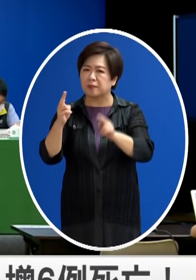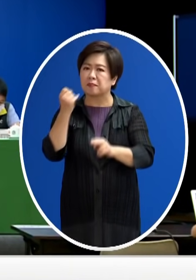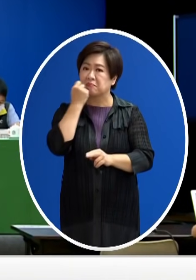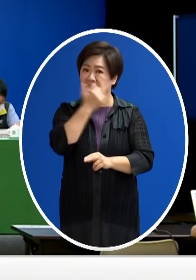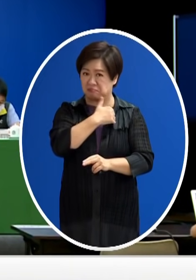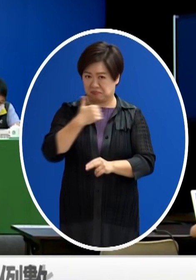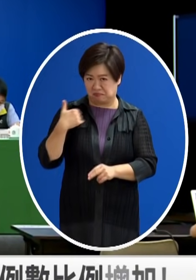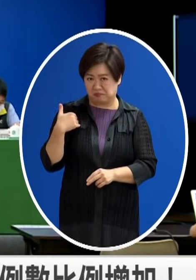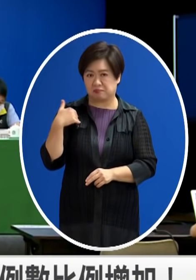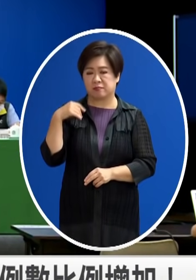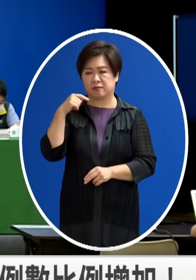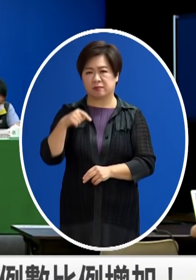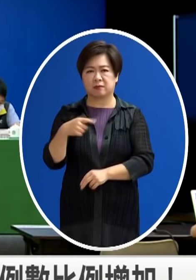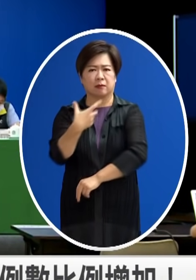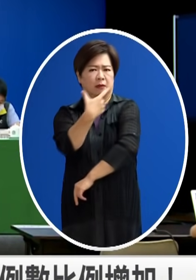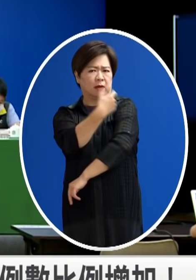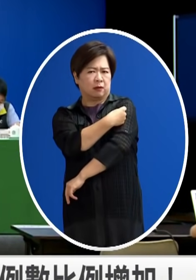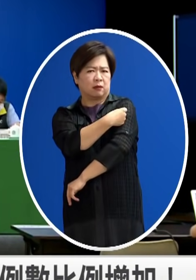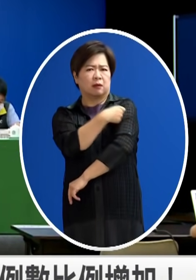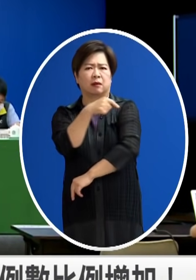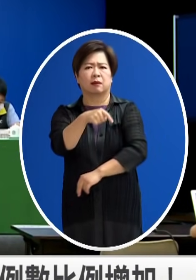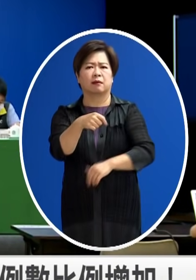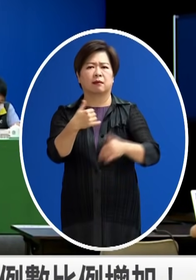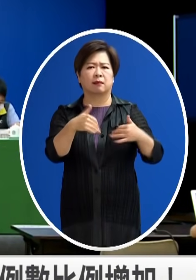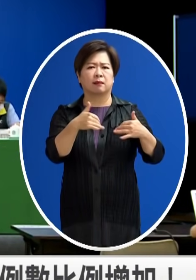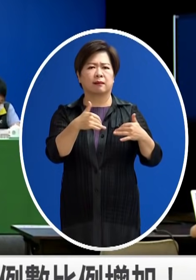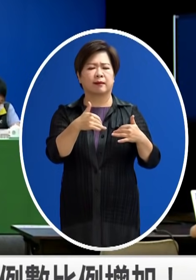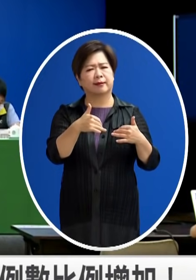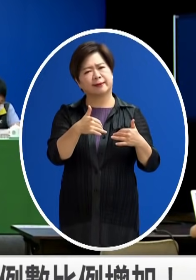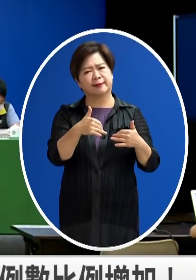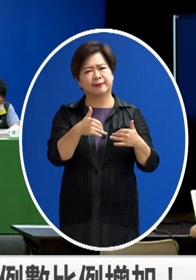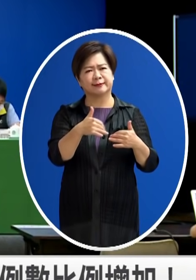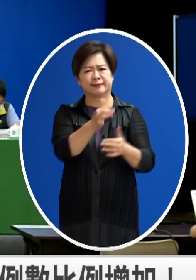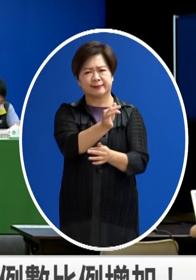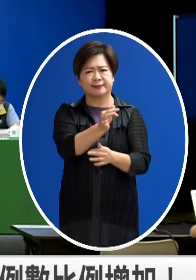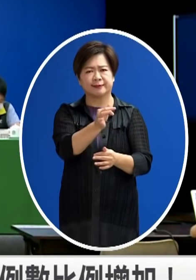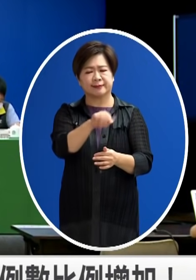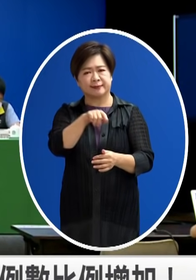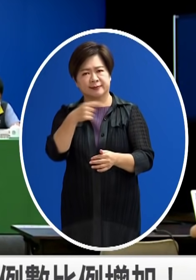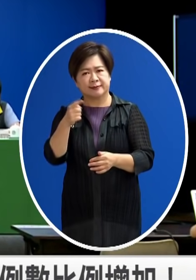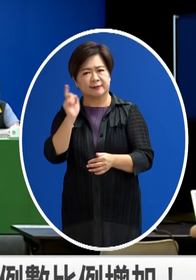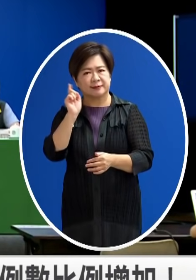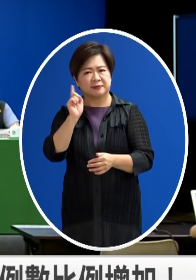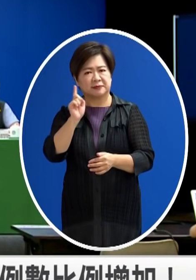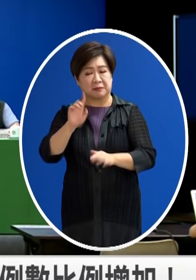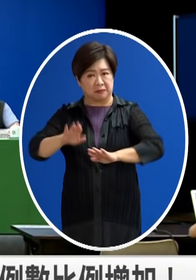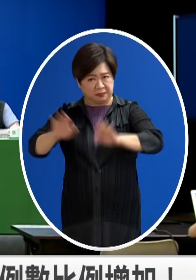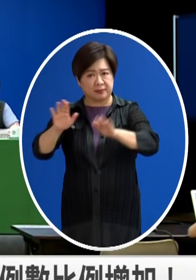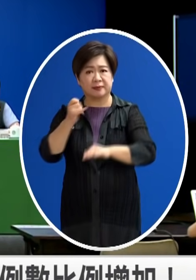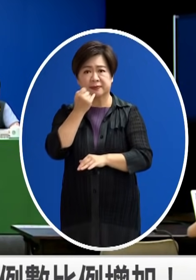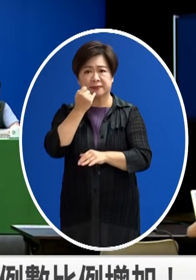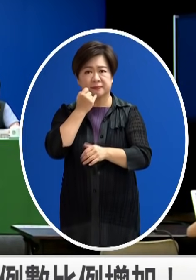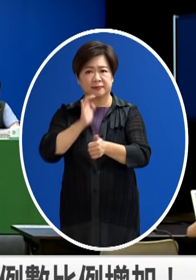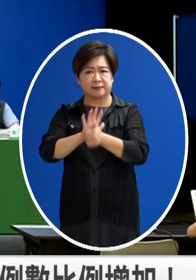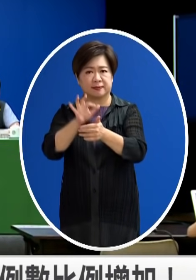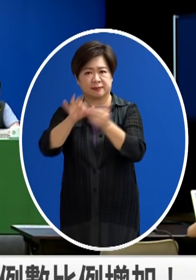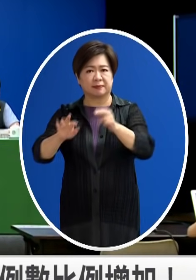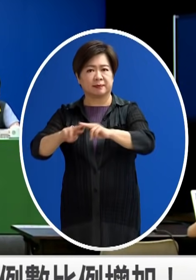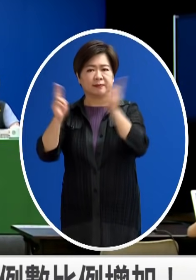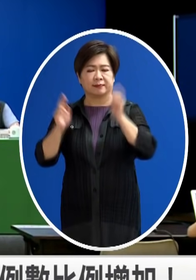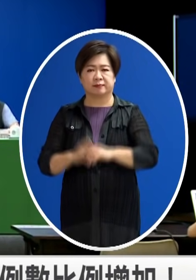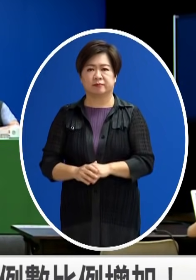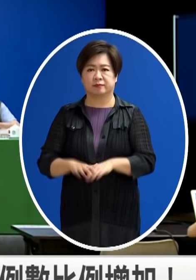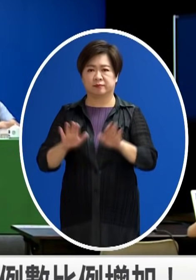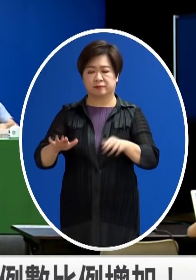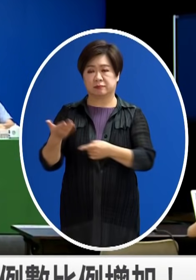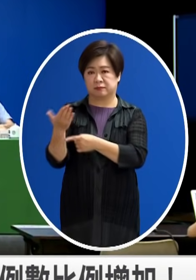放，但是除了疫苗的考量之外，有没有其他的条件会考虑开放？第二个想请教一下，今天新增死